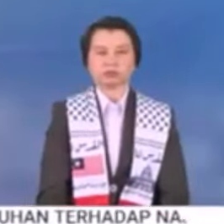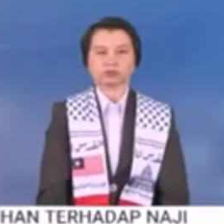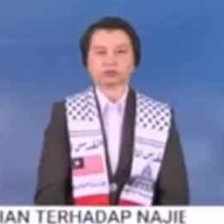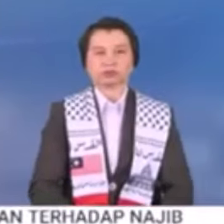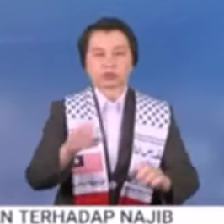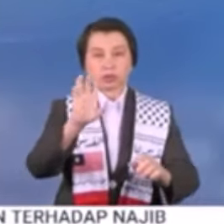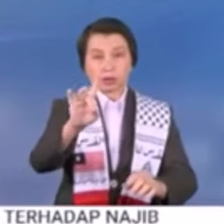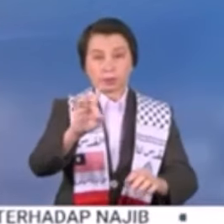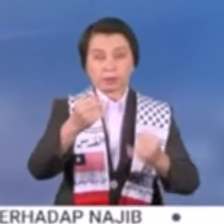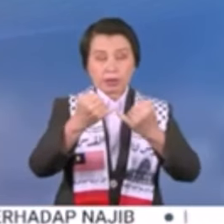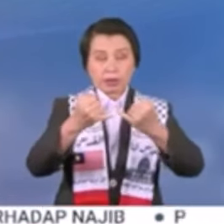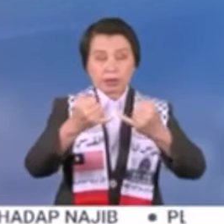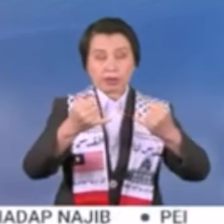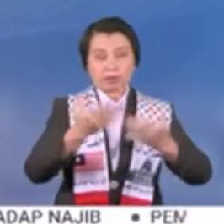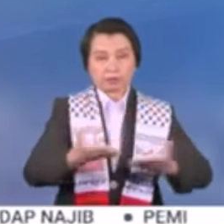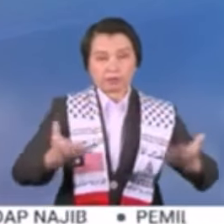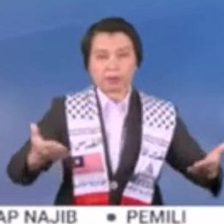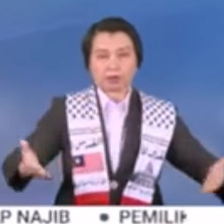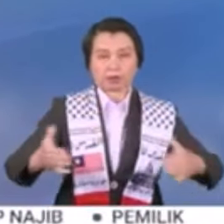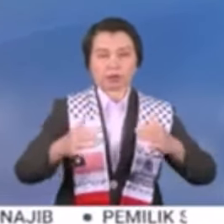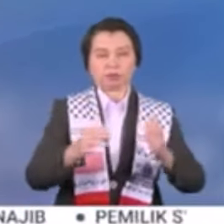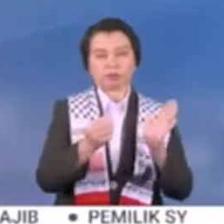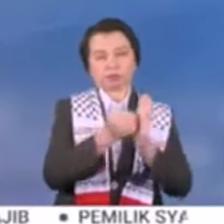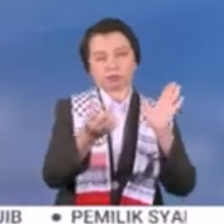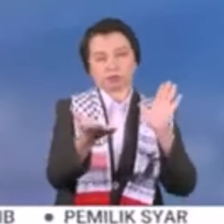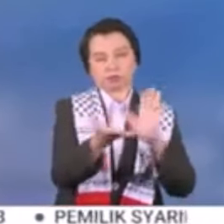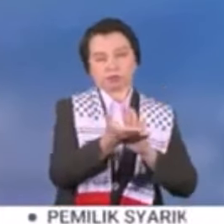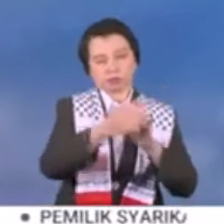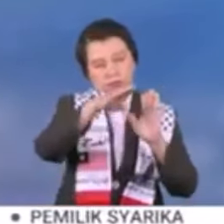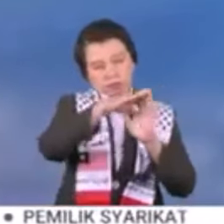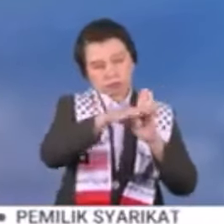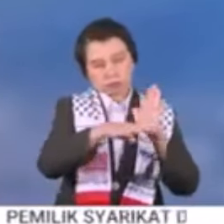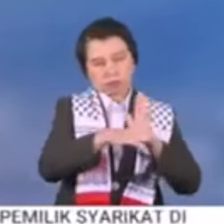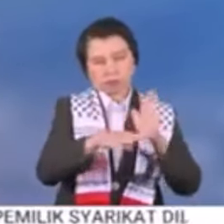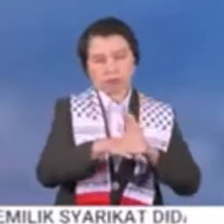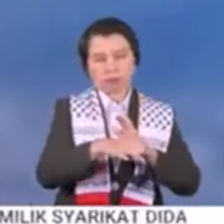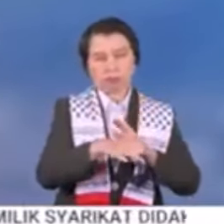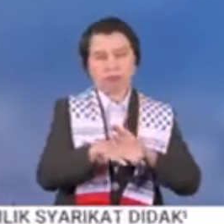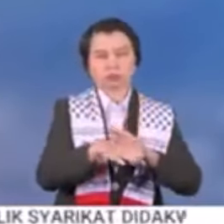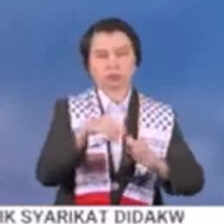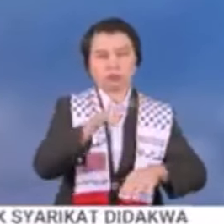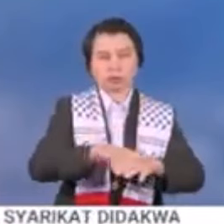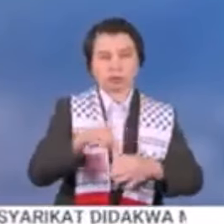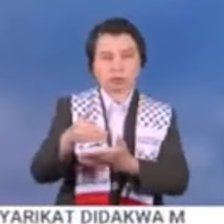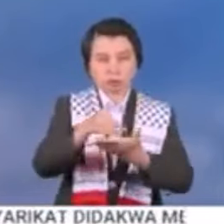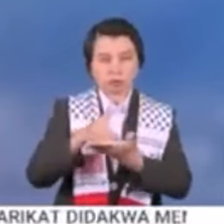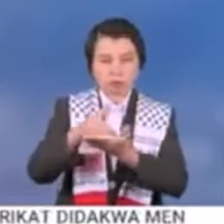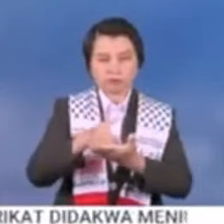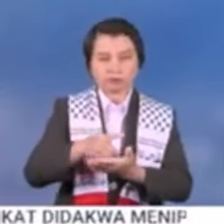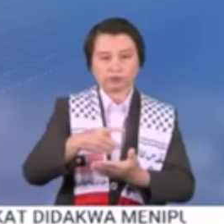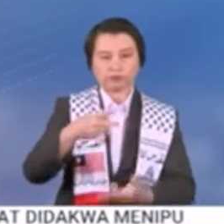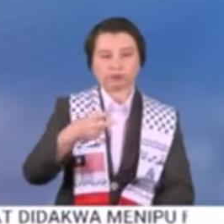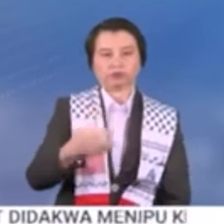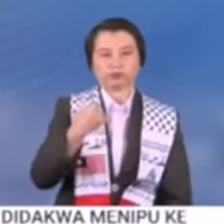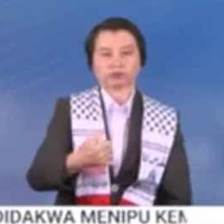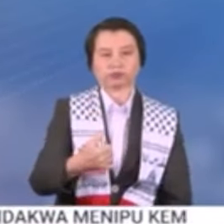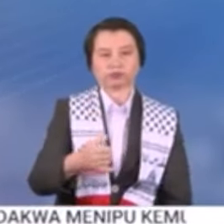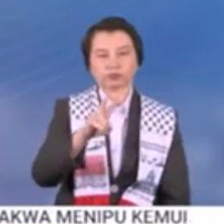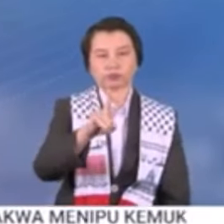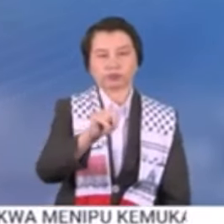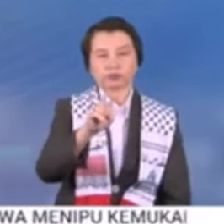8 jenis barangan disenarai di bawah skim harga maksimum musim perayaan SHMMP di